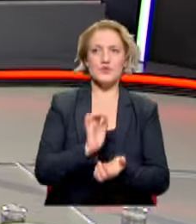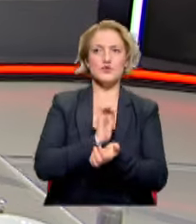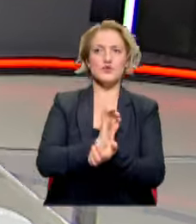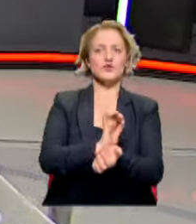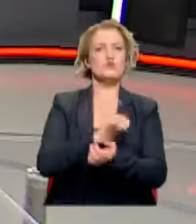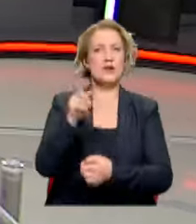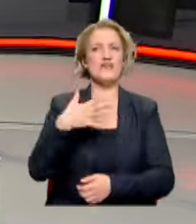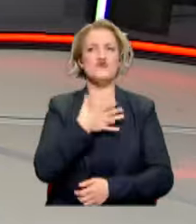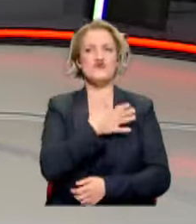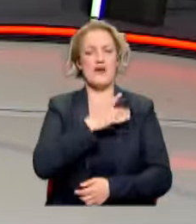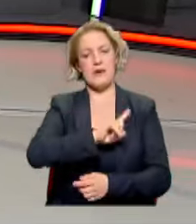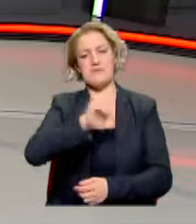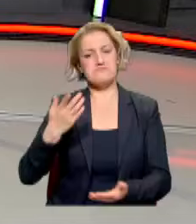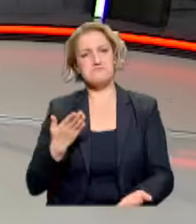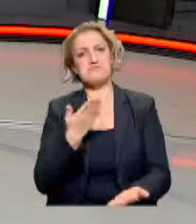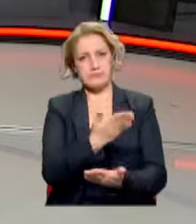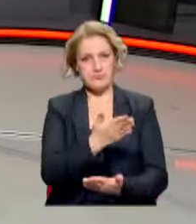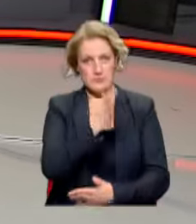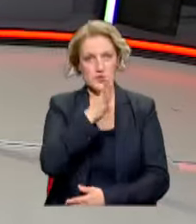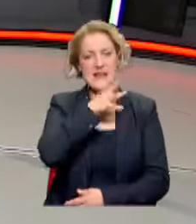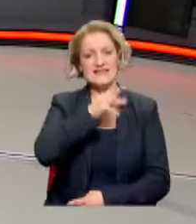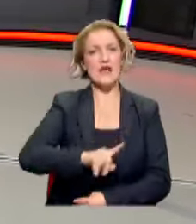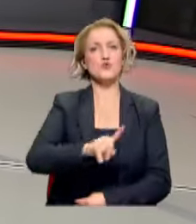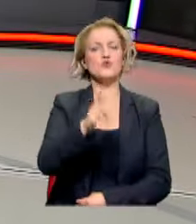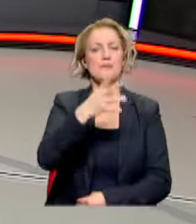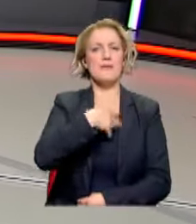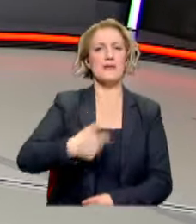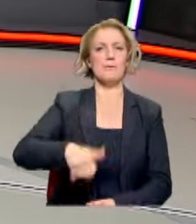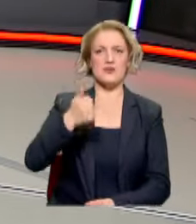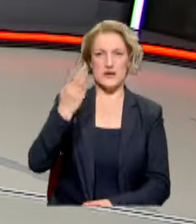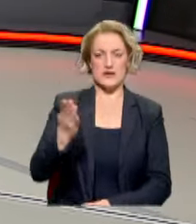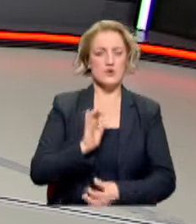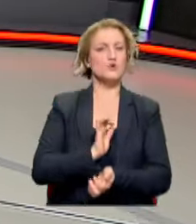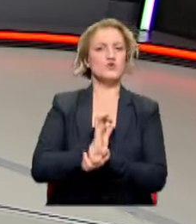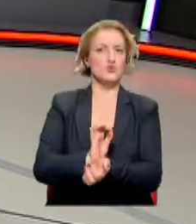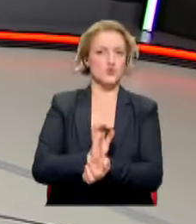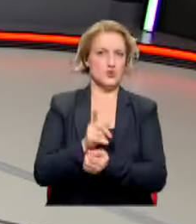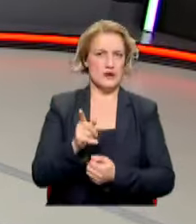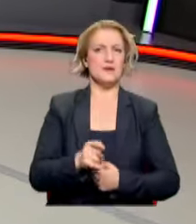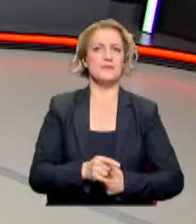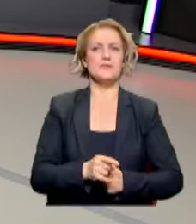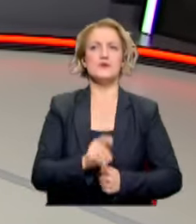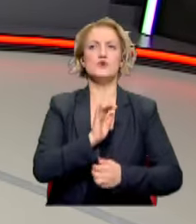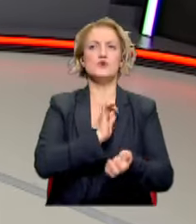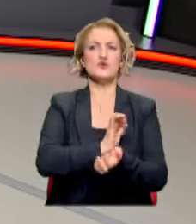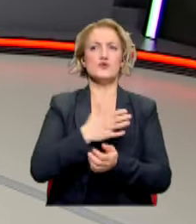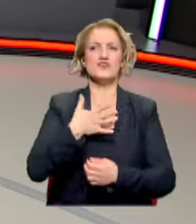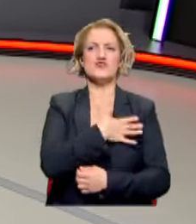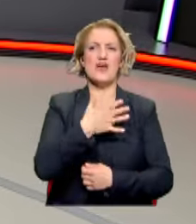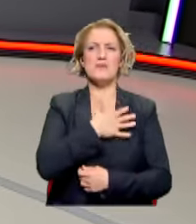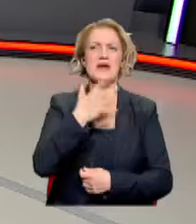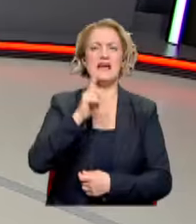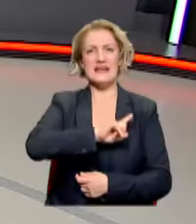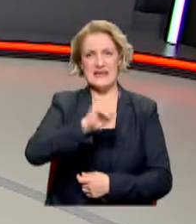tutukluluğa itiraz edildi. Biliyorsunuz Esenyurt Belediye Başkanı'nın tutukluluğuna. Tutukluluğa